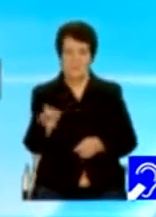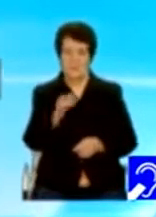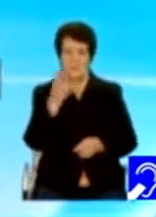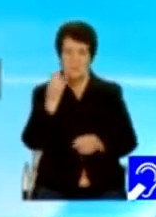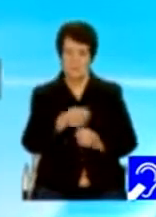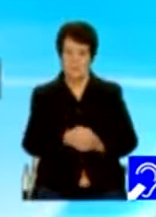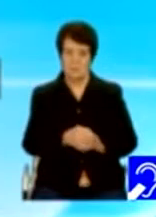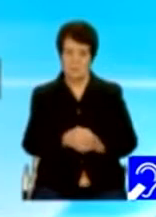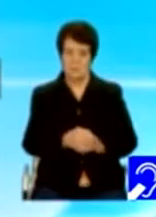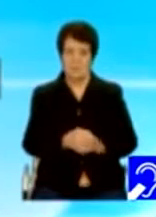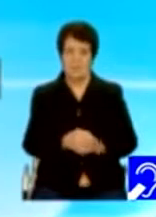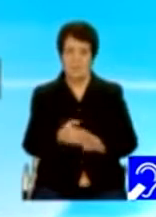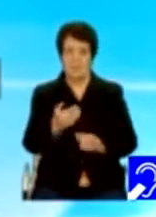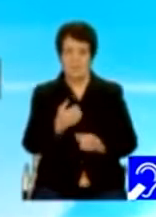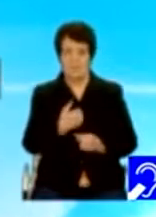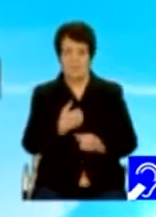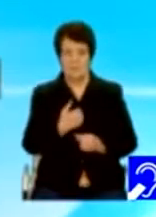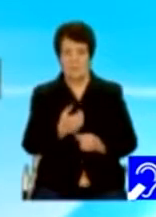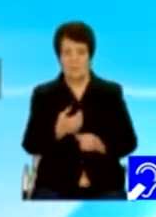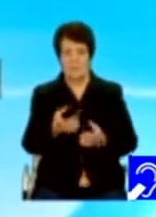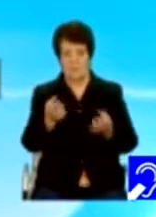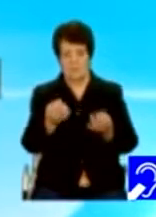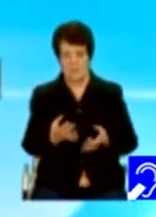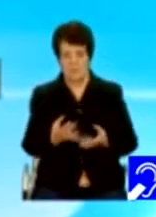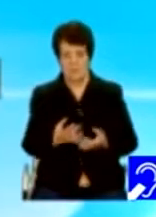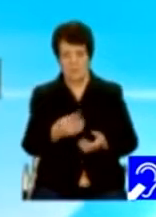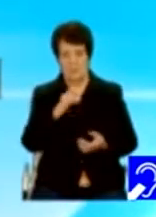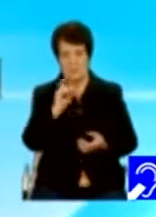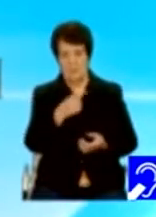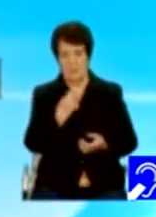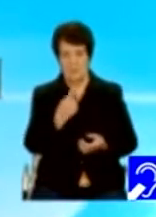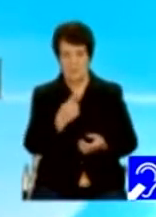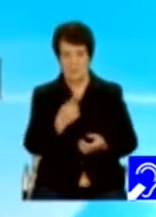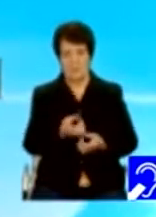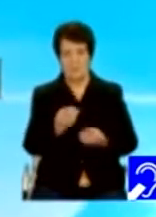Noi, suntem un partid politic proaspăt și avem un an de zile de când ne-am